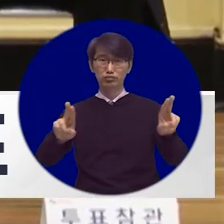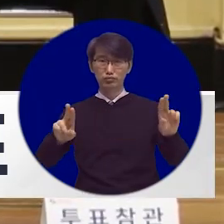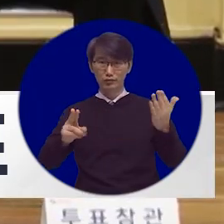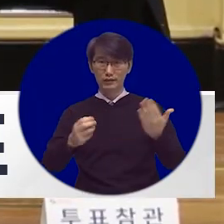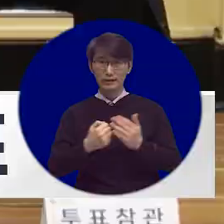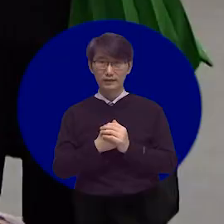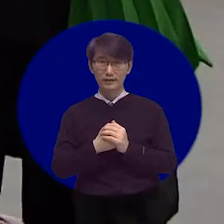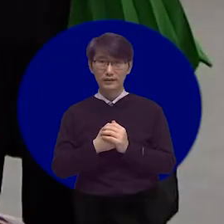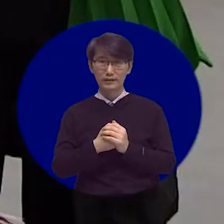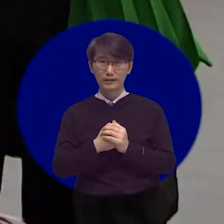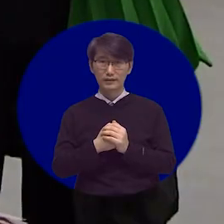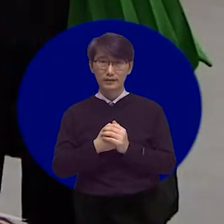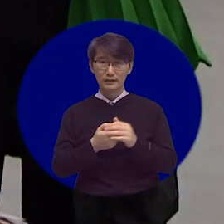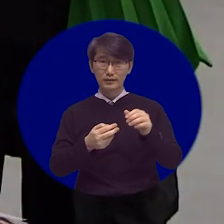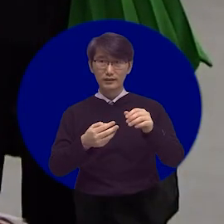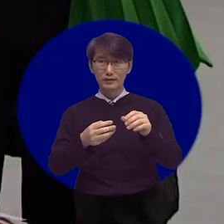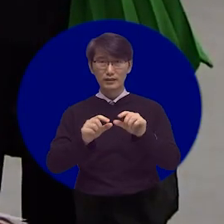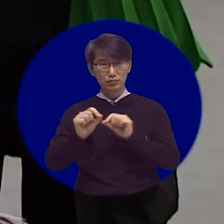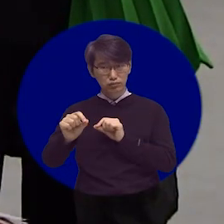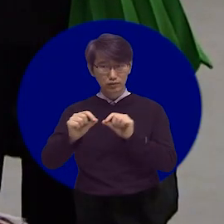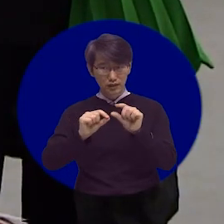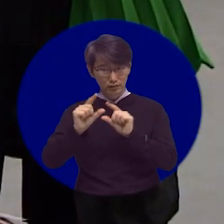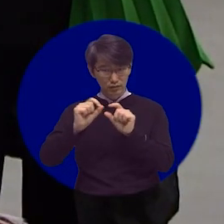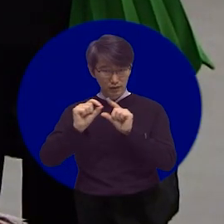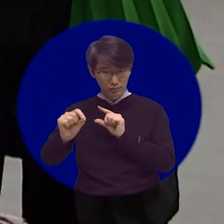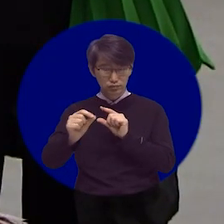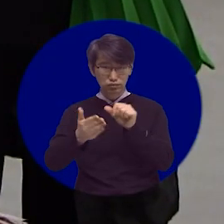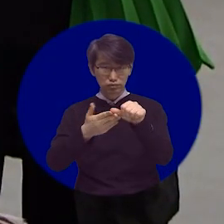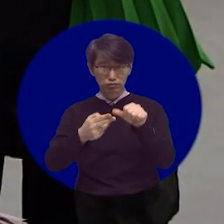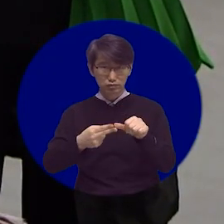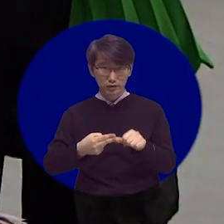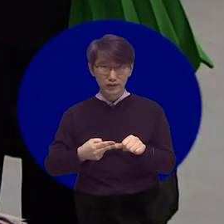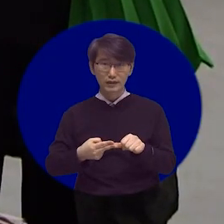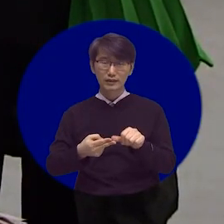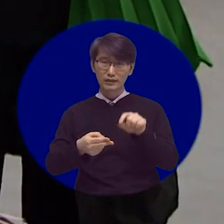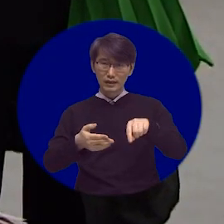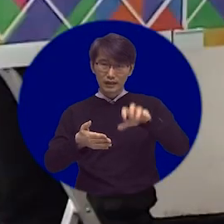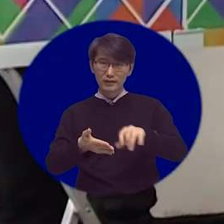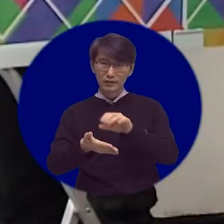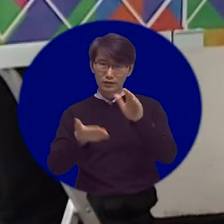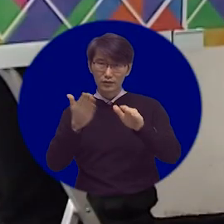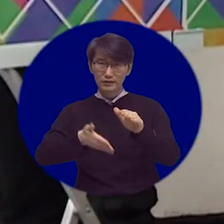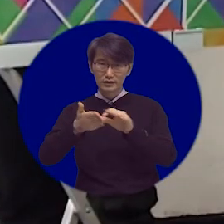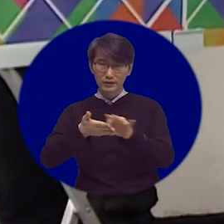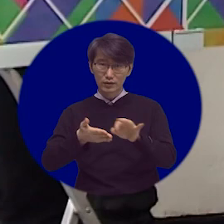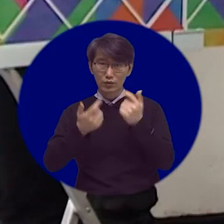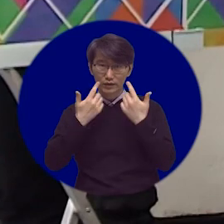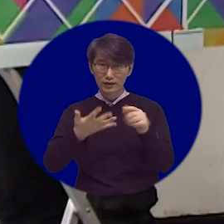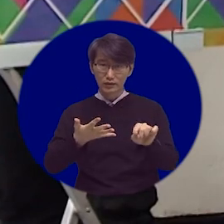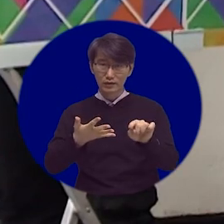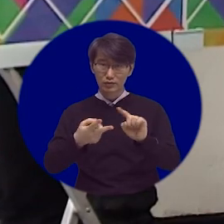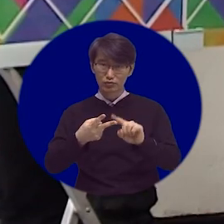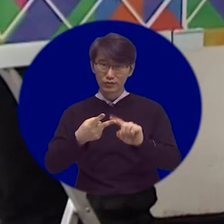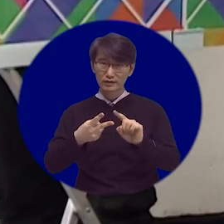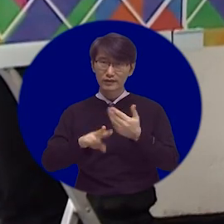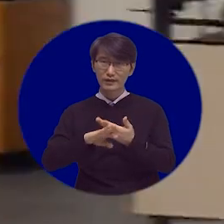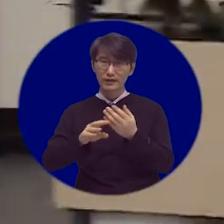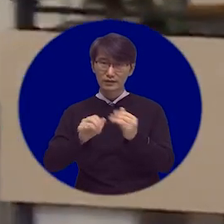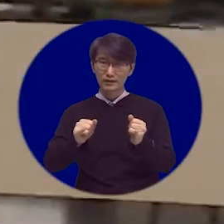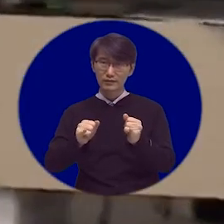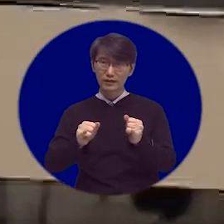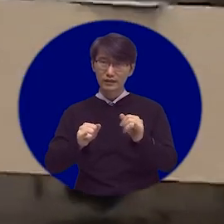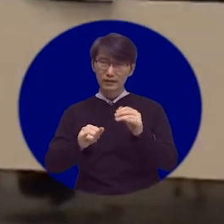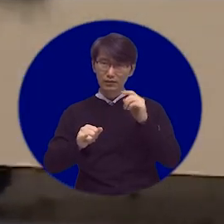무효가 되는데요. 기표가 일부분 표시됐지만 정규의 기표 용구를 사용한 것이 명확한 것, 다른 후보자란이